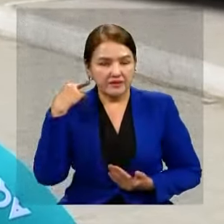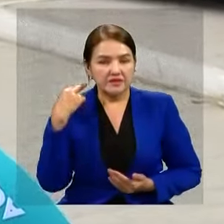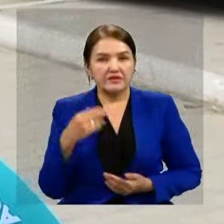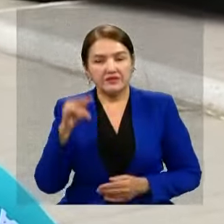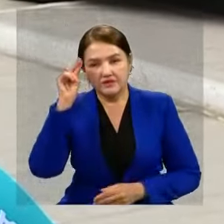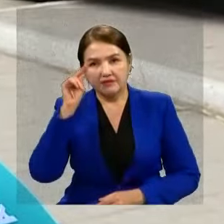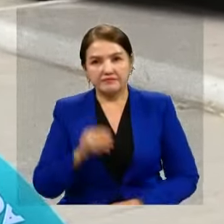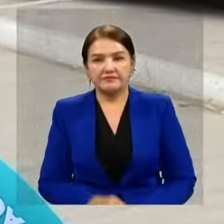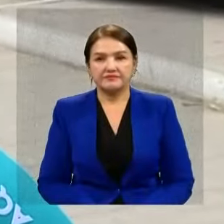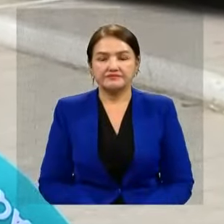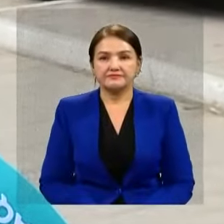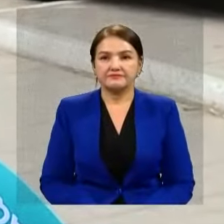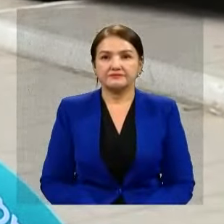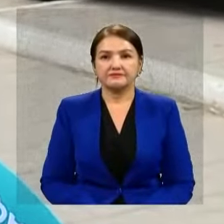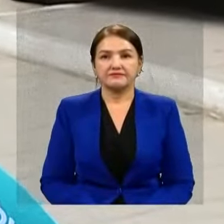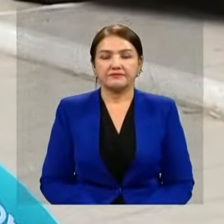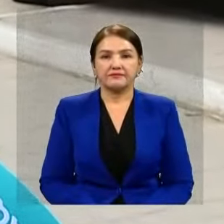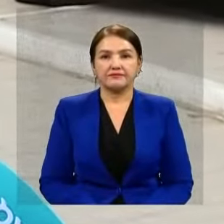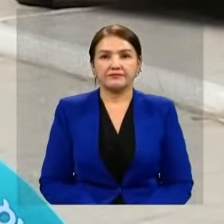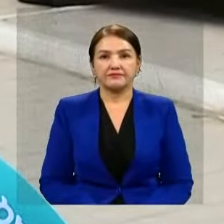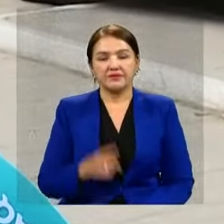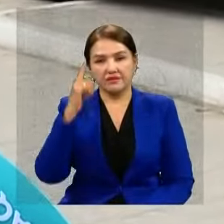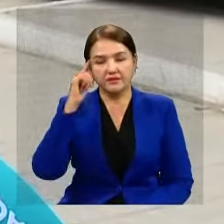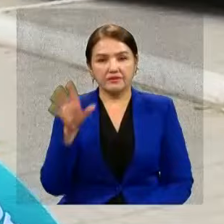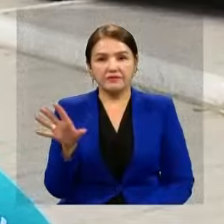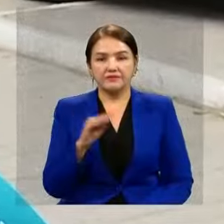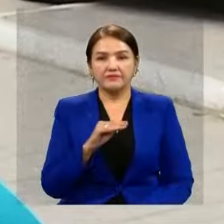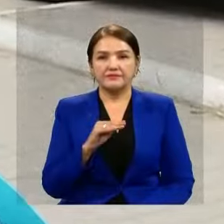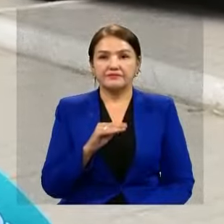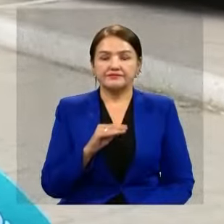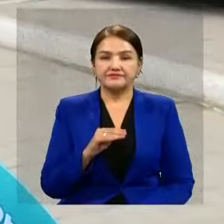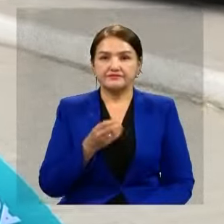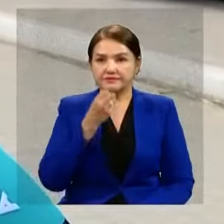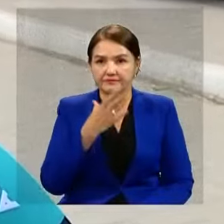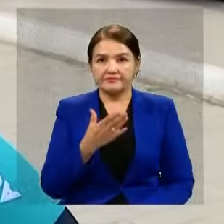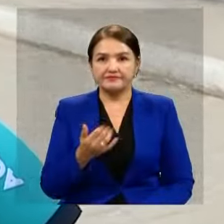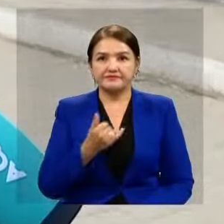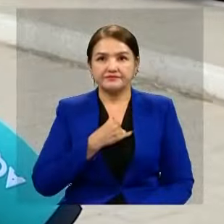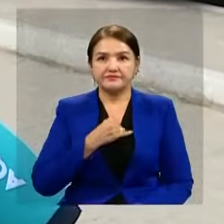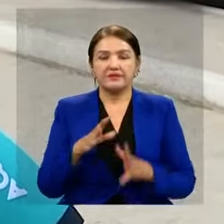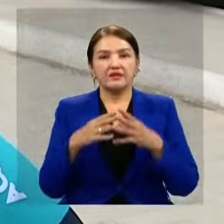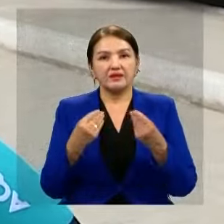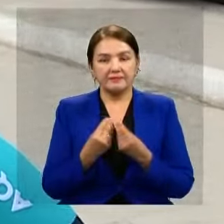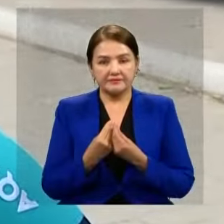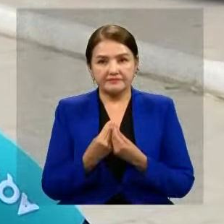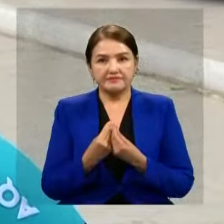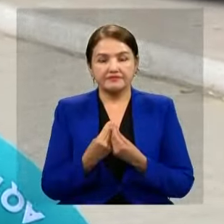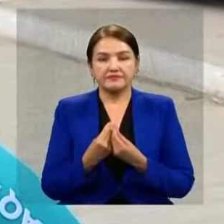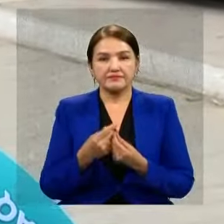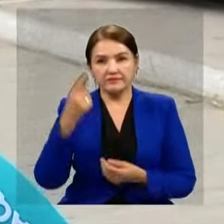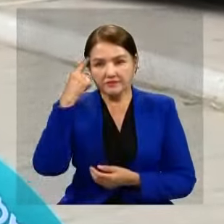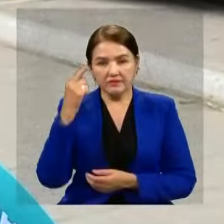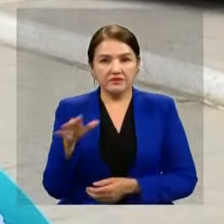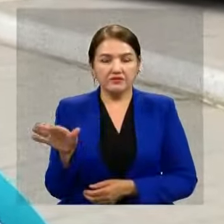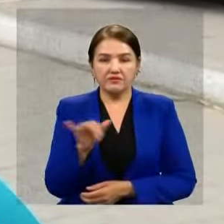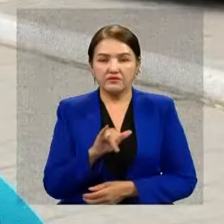дочки учатся. Ну, думаю, что все, да. Хорошо у нас в семье. И думаю, у всех